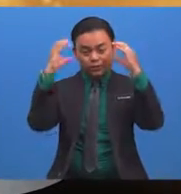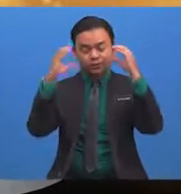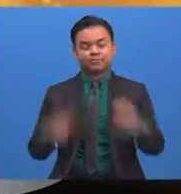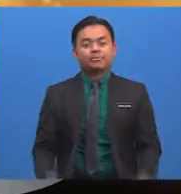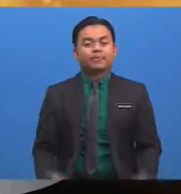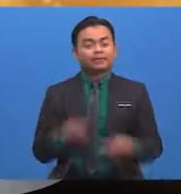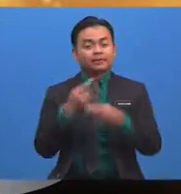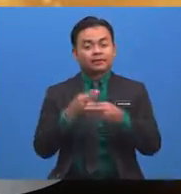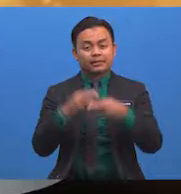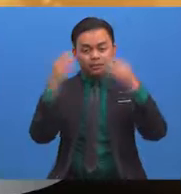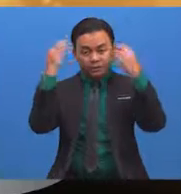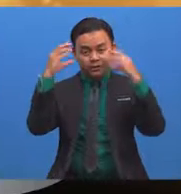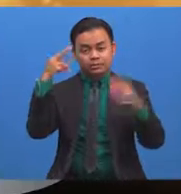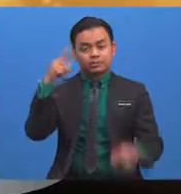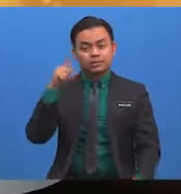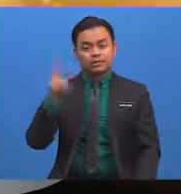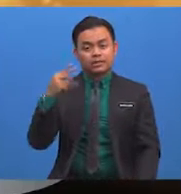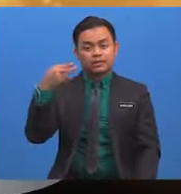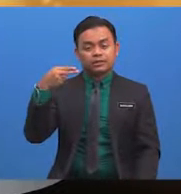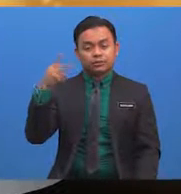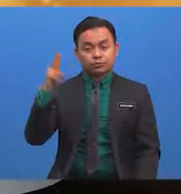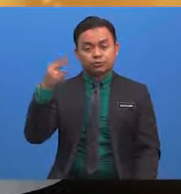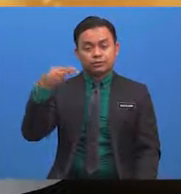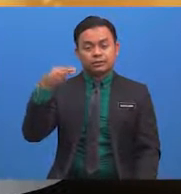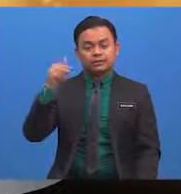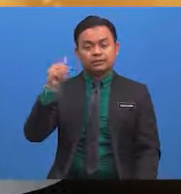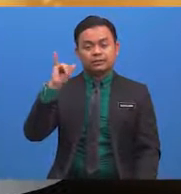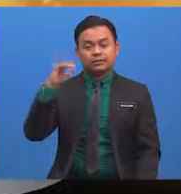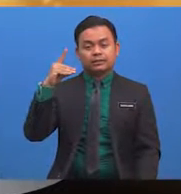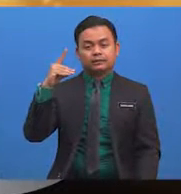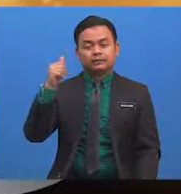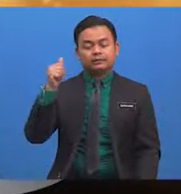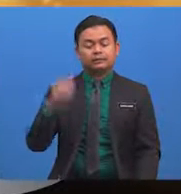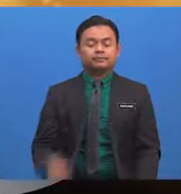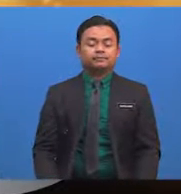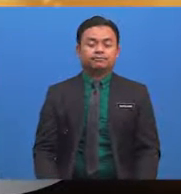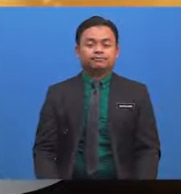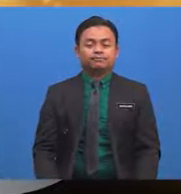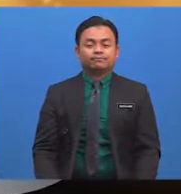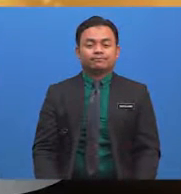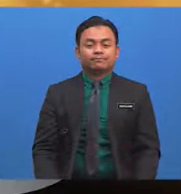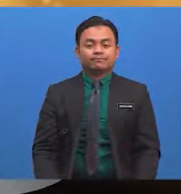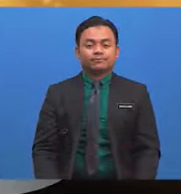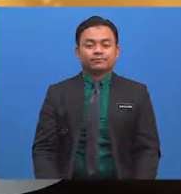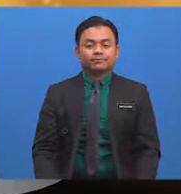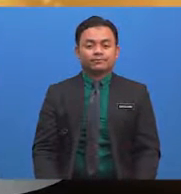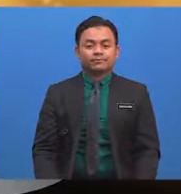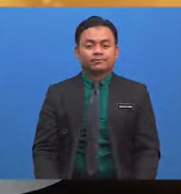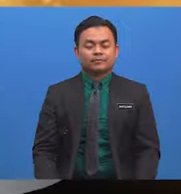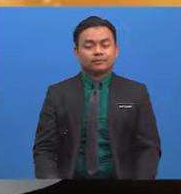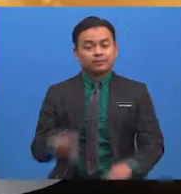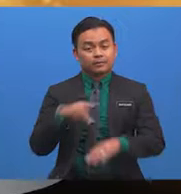Nama cikgu, Cikgu Zuhaida. Cikgu mengajar di SK Sultan Hishamuddin Alam Shah.